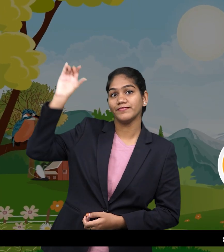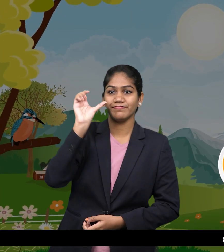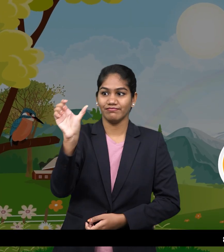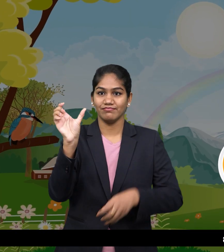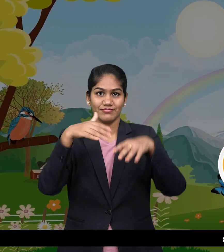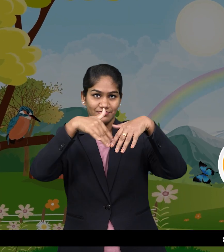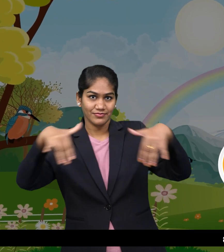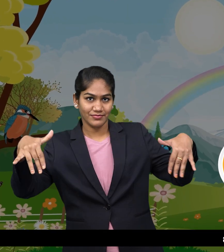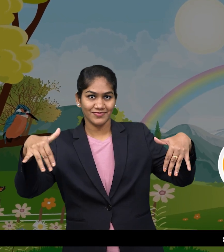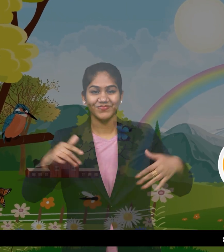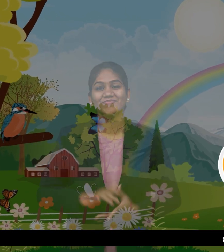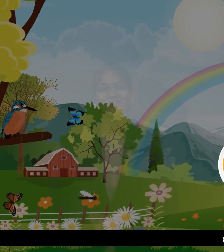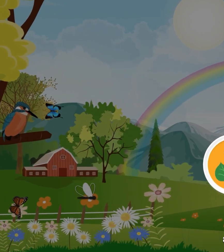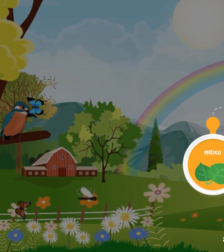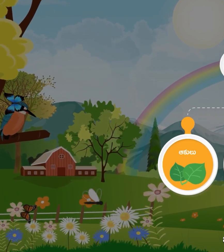భావనాపటం: